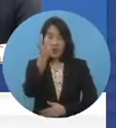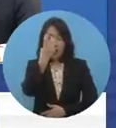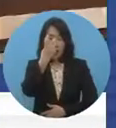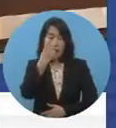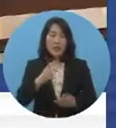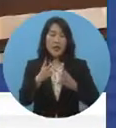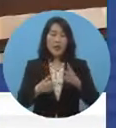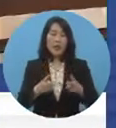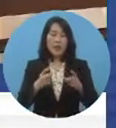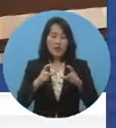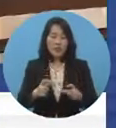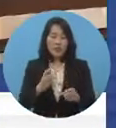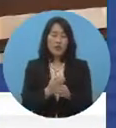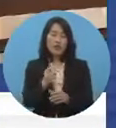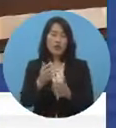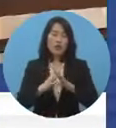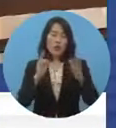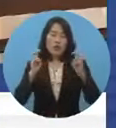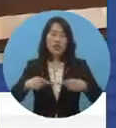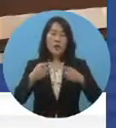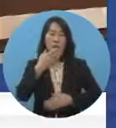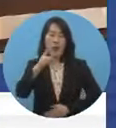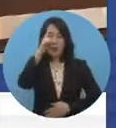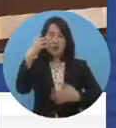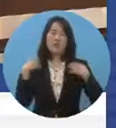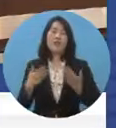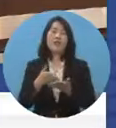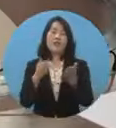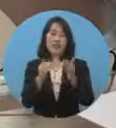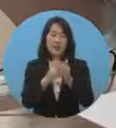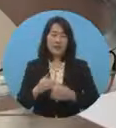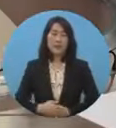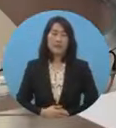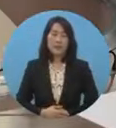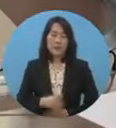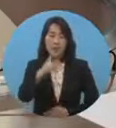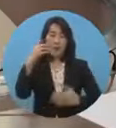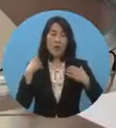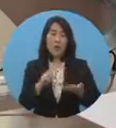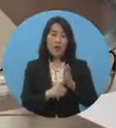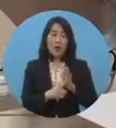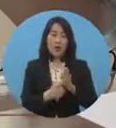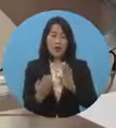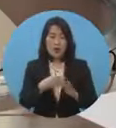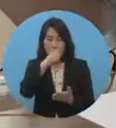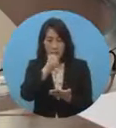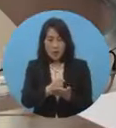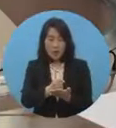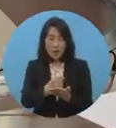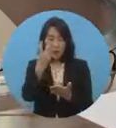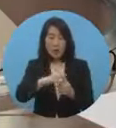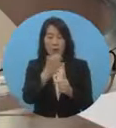지역 중소 건설업체 도 참여할 수 있도록 정부에 건의해 씁니다 정부가 발표한 예비타당성조사